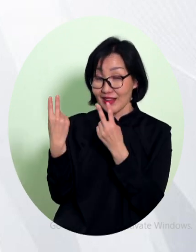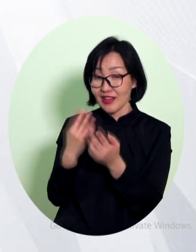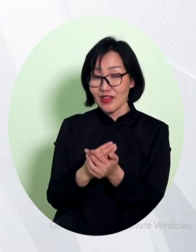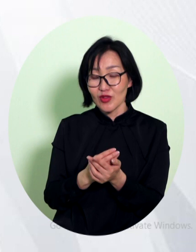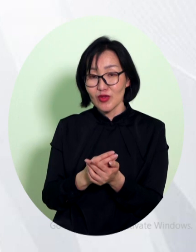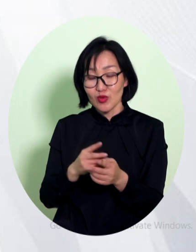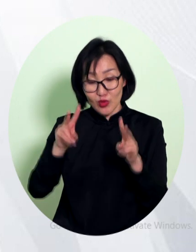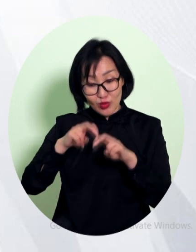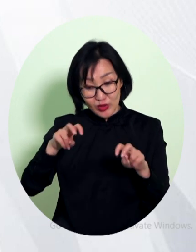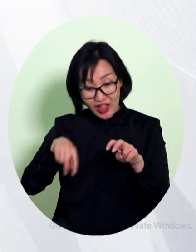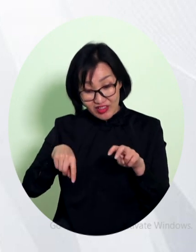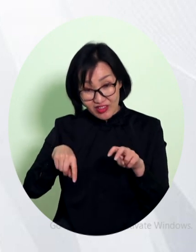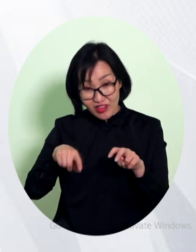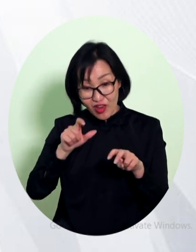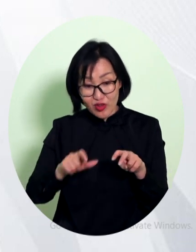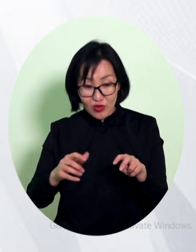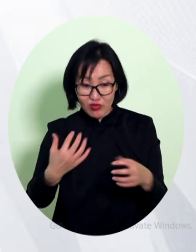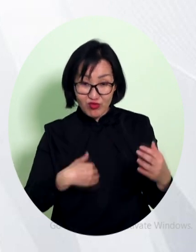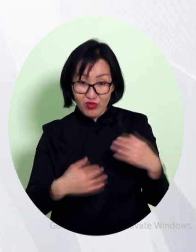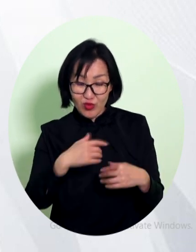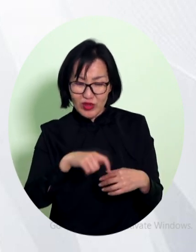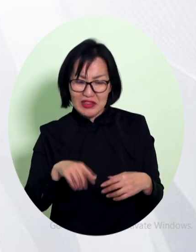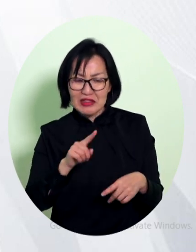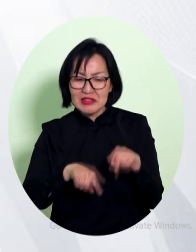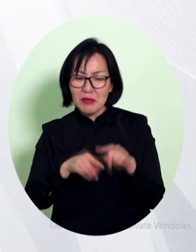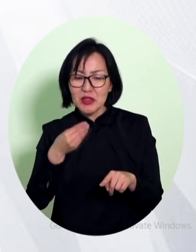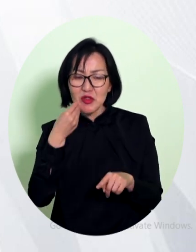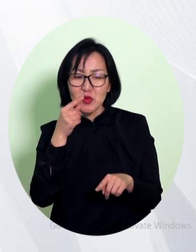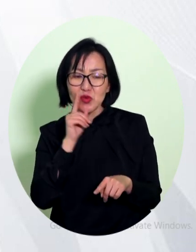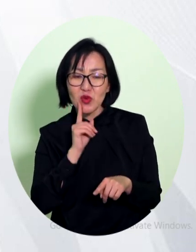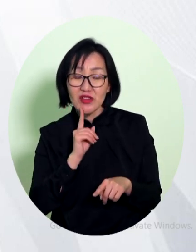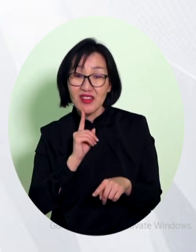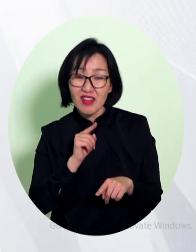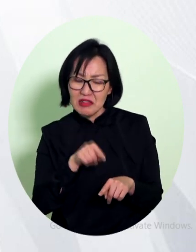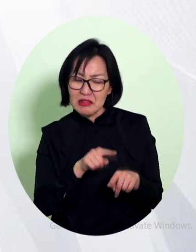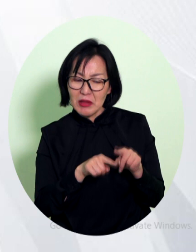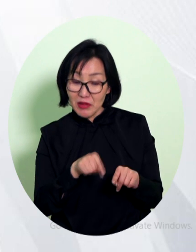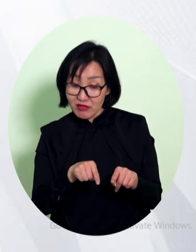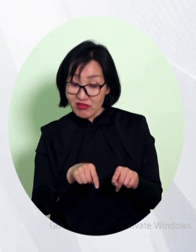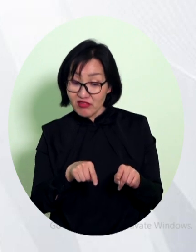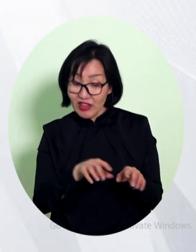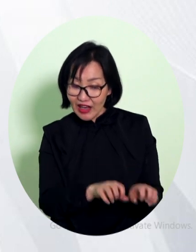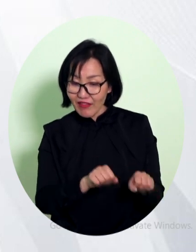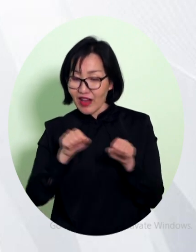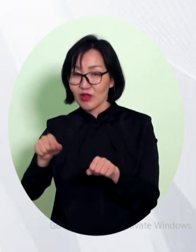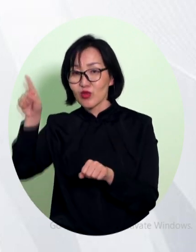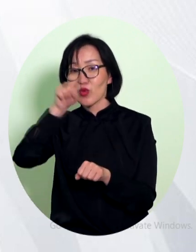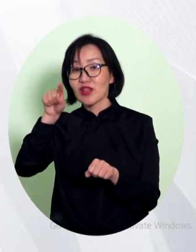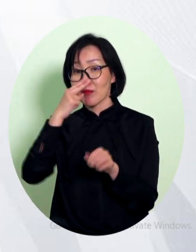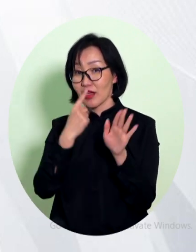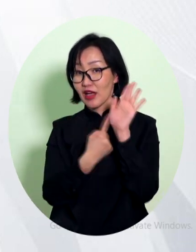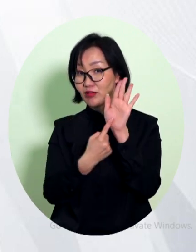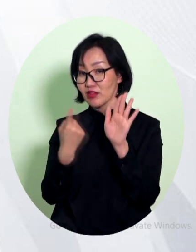Судалгаанд оролцогчдоос ямар жимс нь дуртайг нь дугуй диаграмаар харуулсан байна. 40%